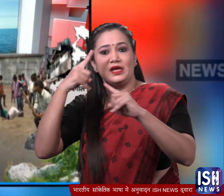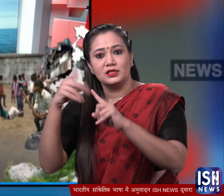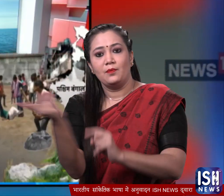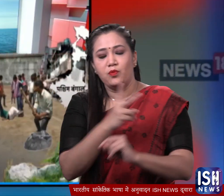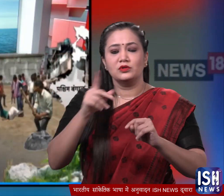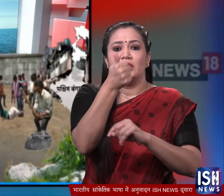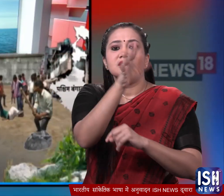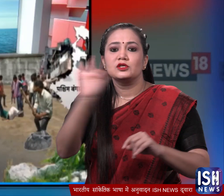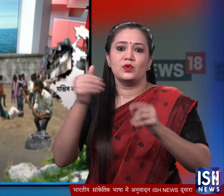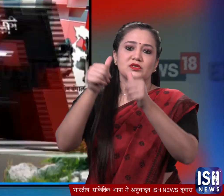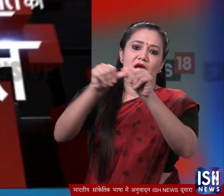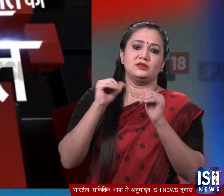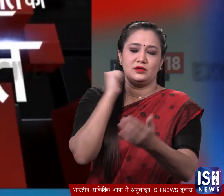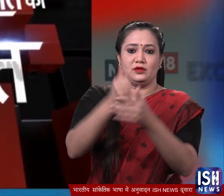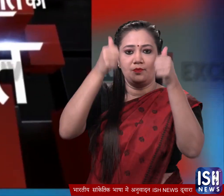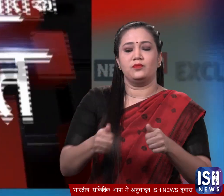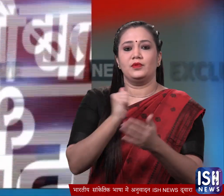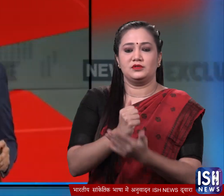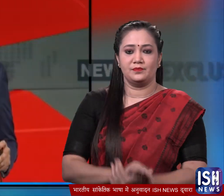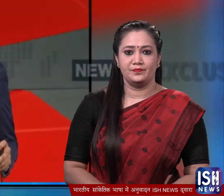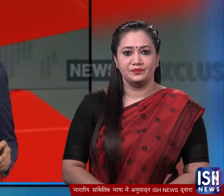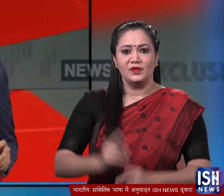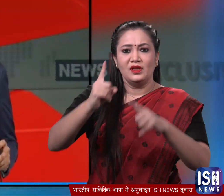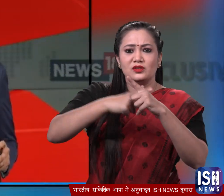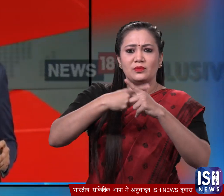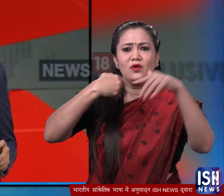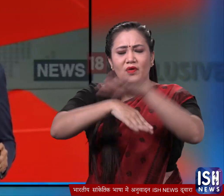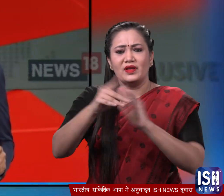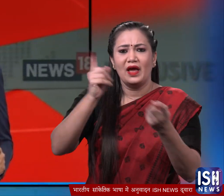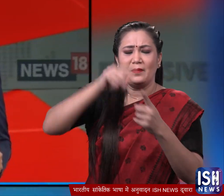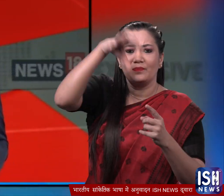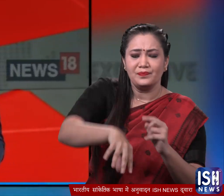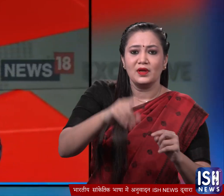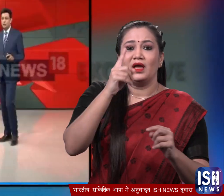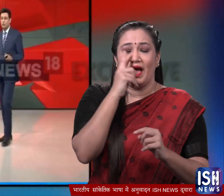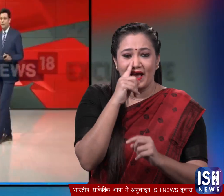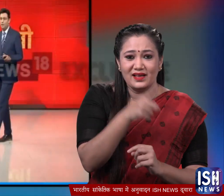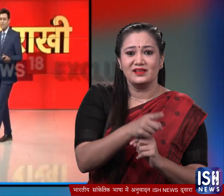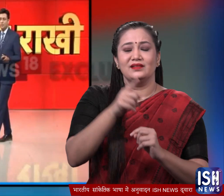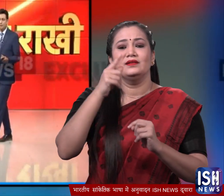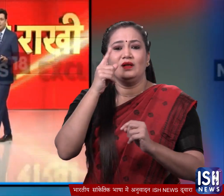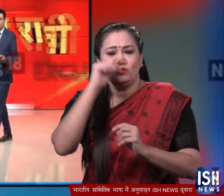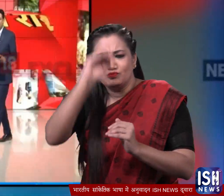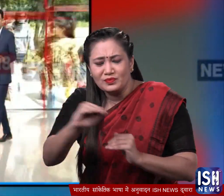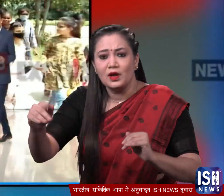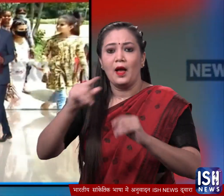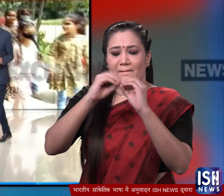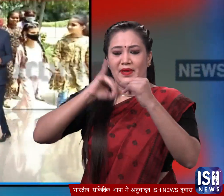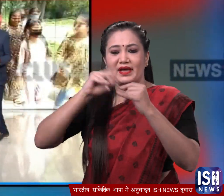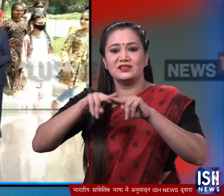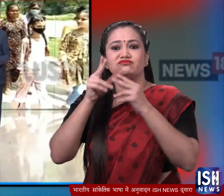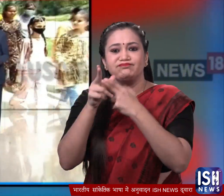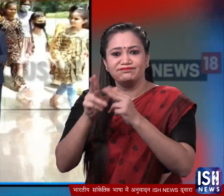जांच की रिपोर्ट 6 हफ्ते में सौंपेंगे। जम्मू के अरनिया सेक्टर में गांव की महिलाओं और लड़कियों ने BSF जवानों को राखी